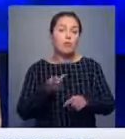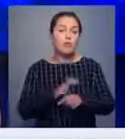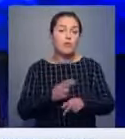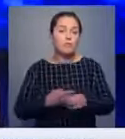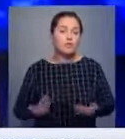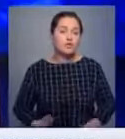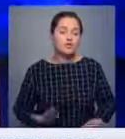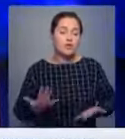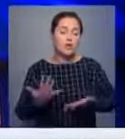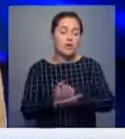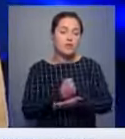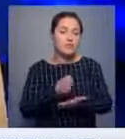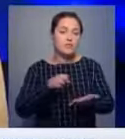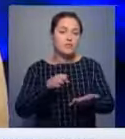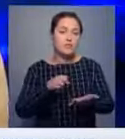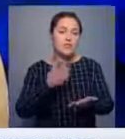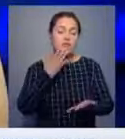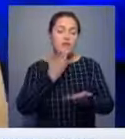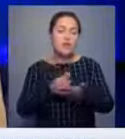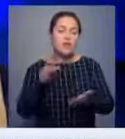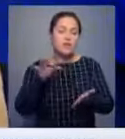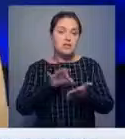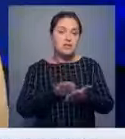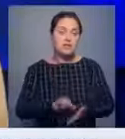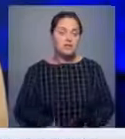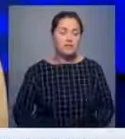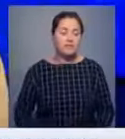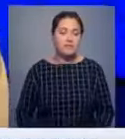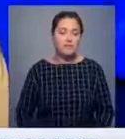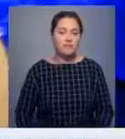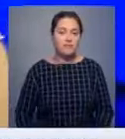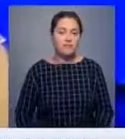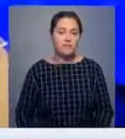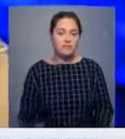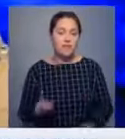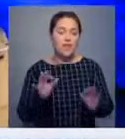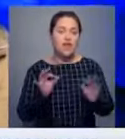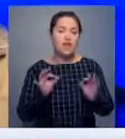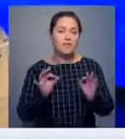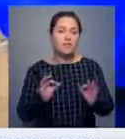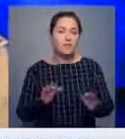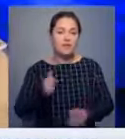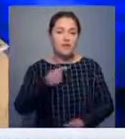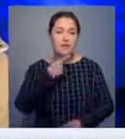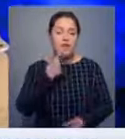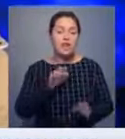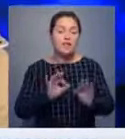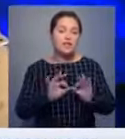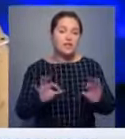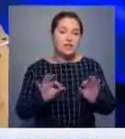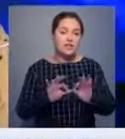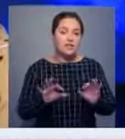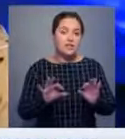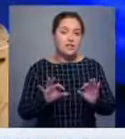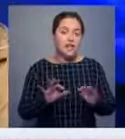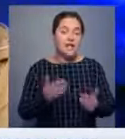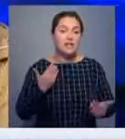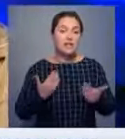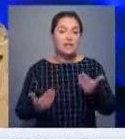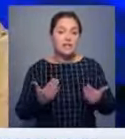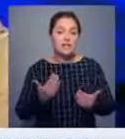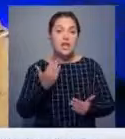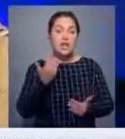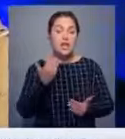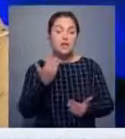добиться своей цели. Ну, да, ты правильно выразилась. Песня офигенная. Скажи, пожалуйста, если ты